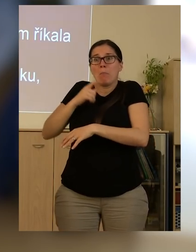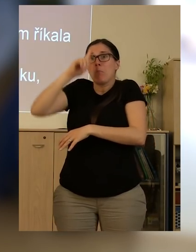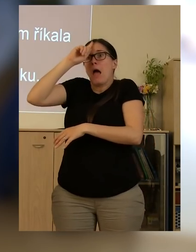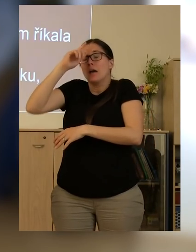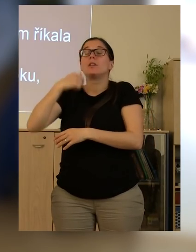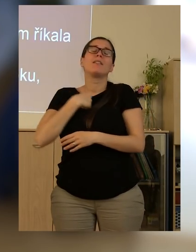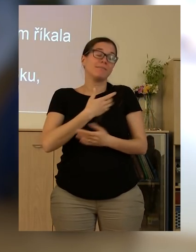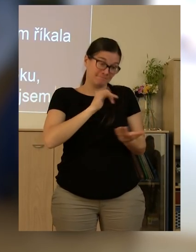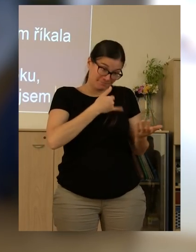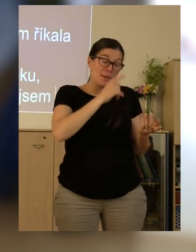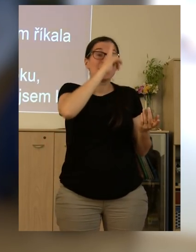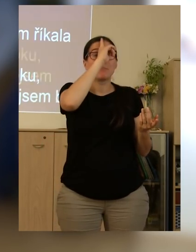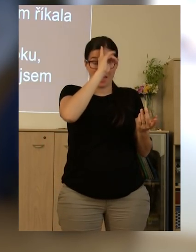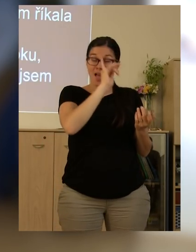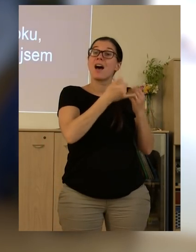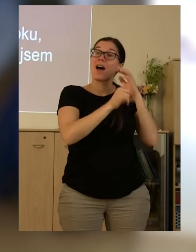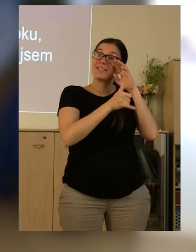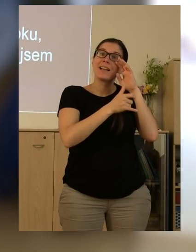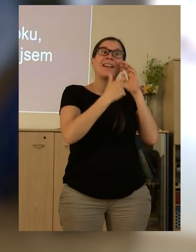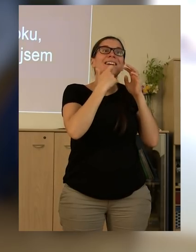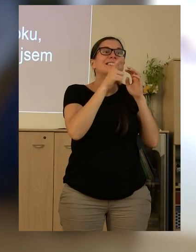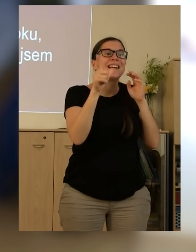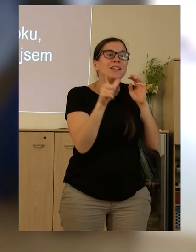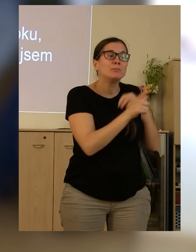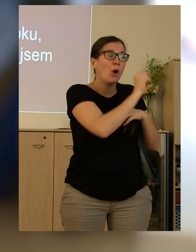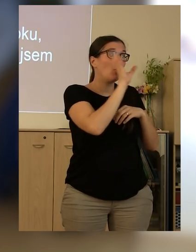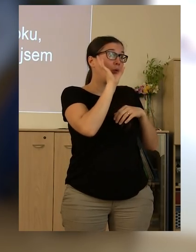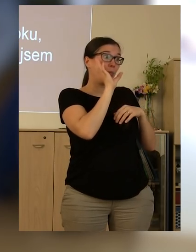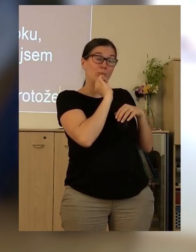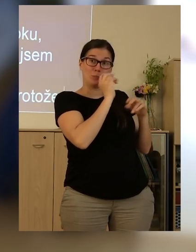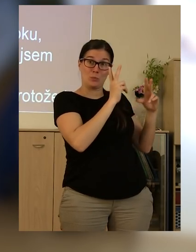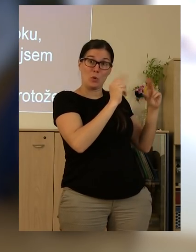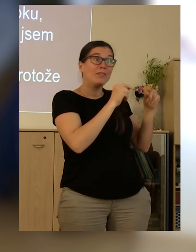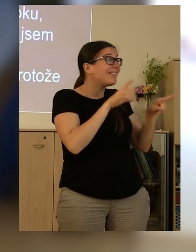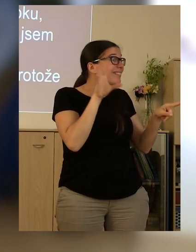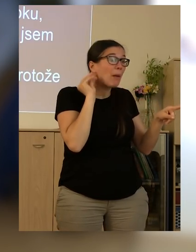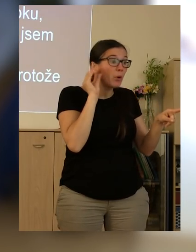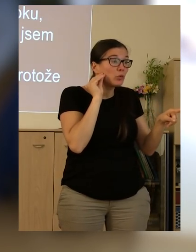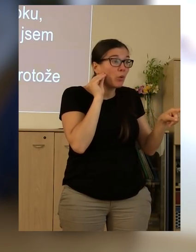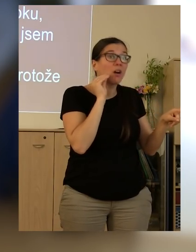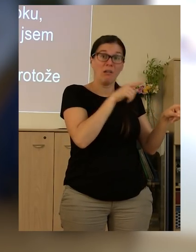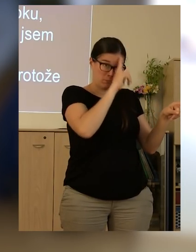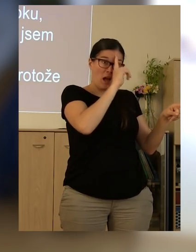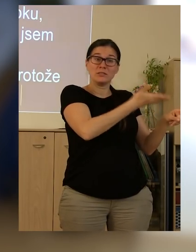člověku, ano, vy jste blázen, protože když s váma chce někdo mluvit a vy ho neposloucháte, tak jste